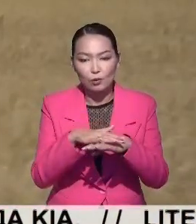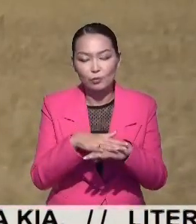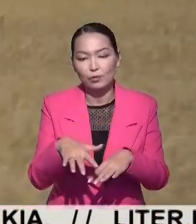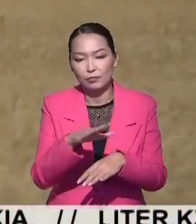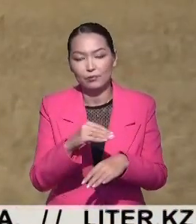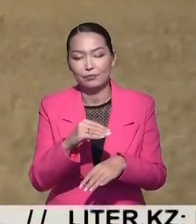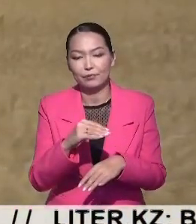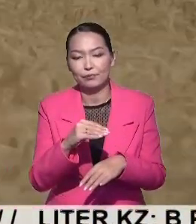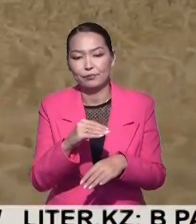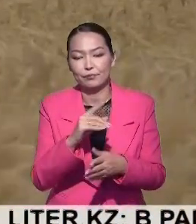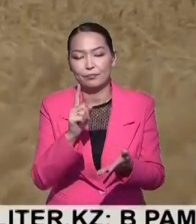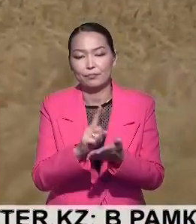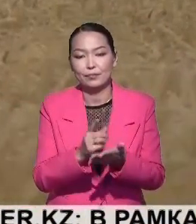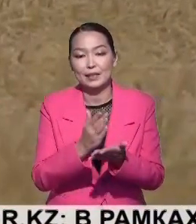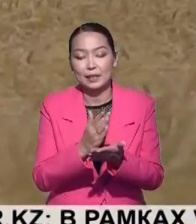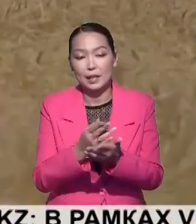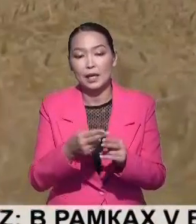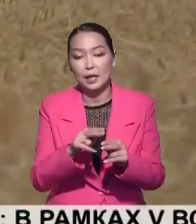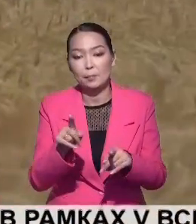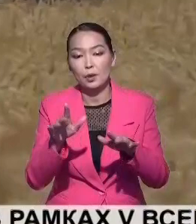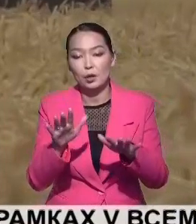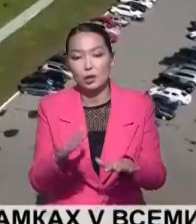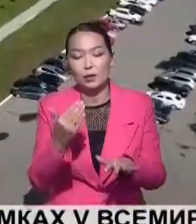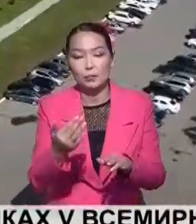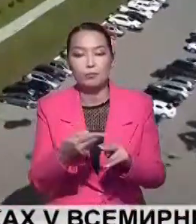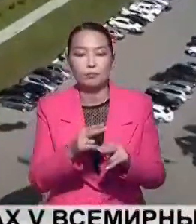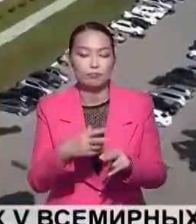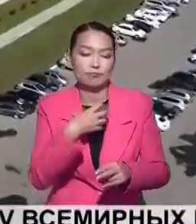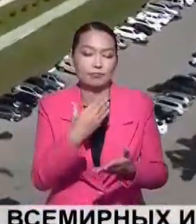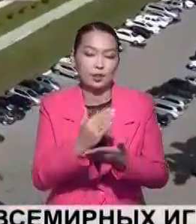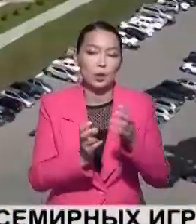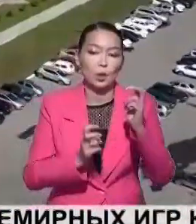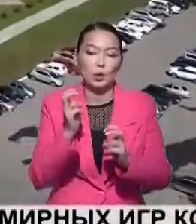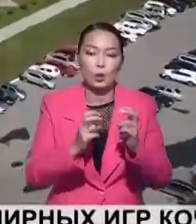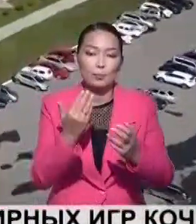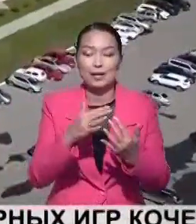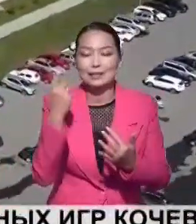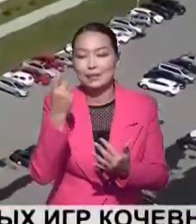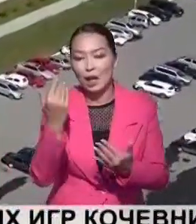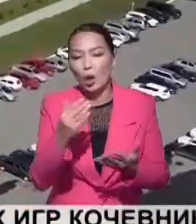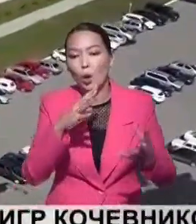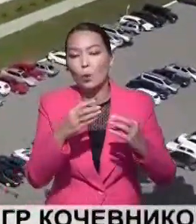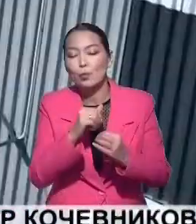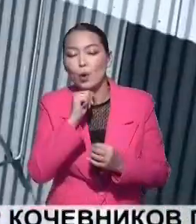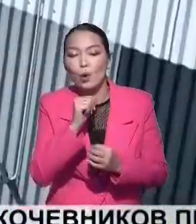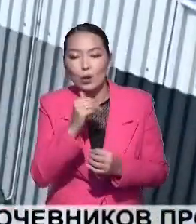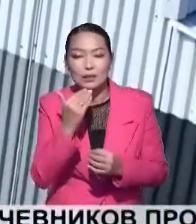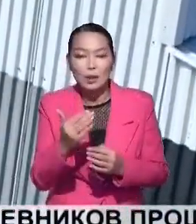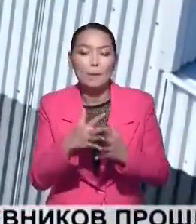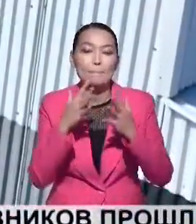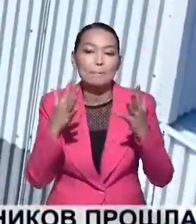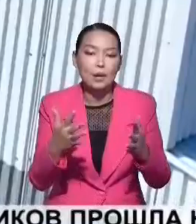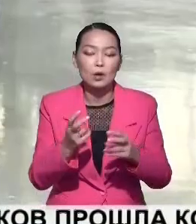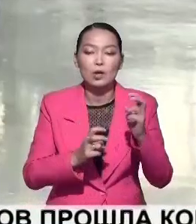идти именно в эту сторону, развивать технологии. Для производства сельхозтехники комплектующих в Кустанае был создан локализационный